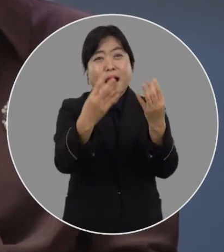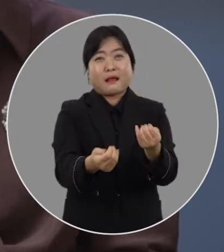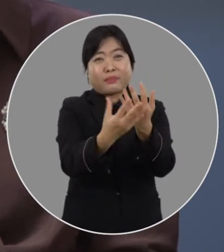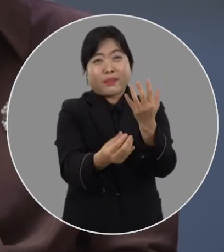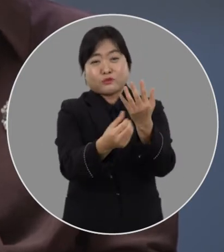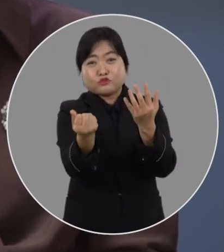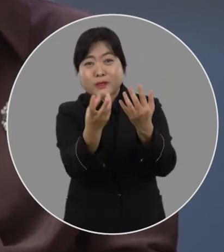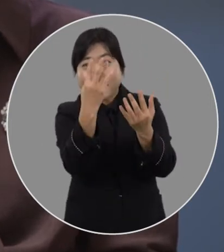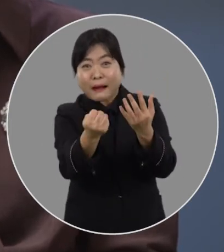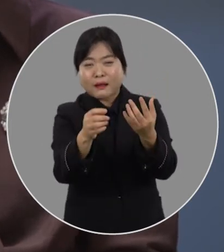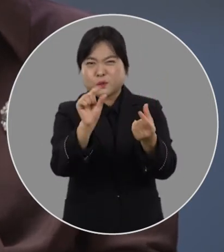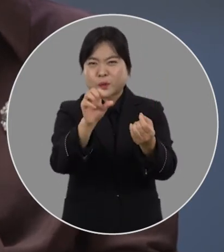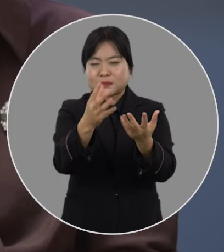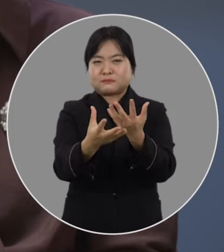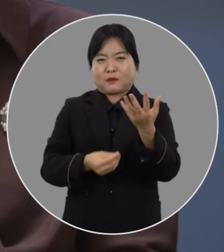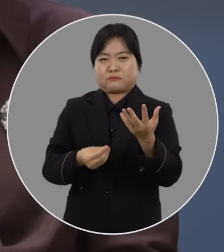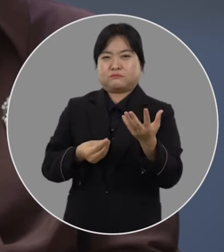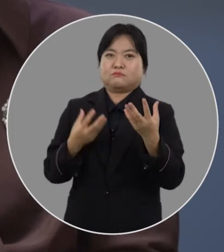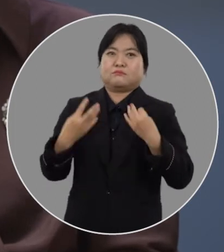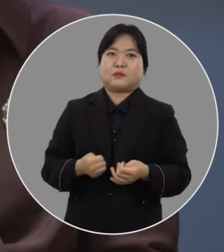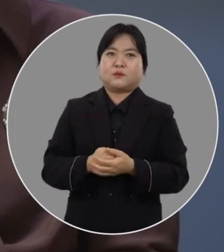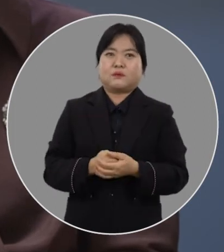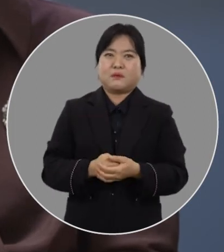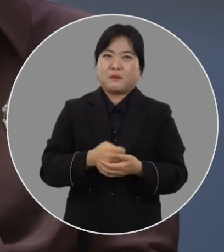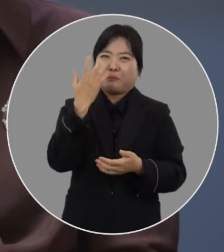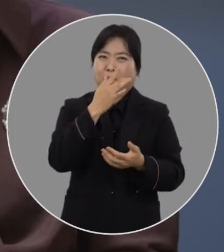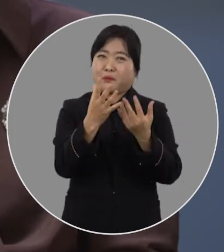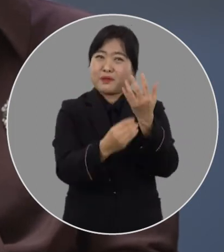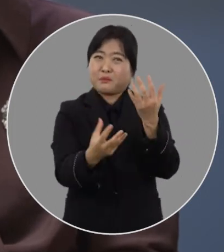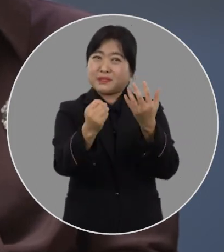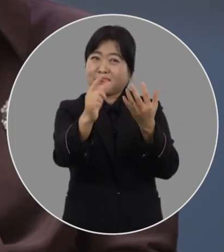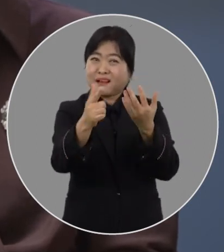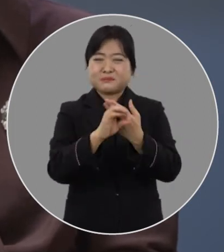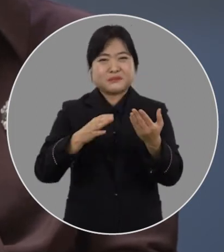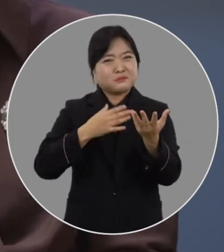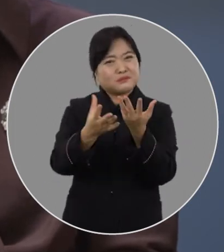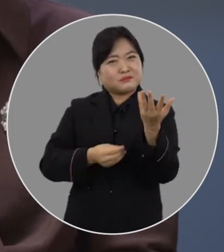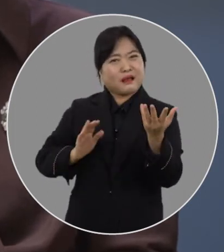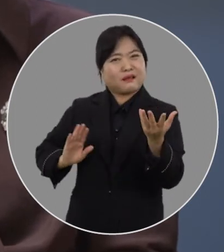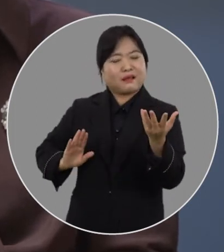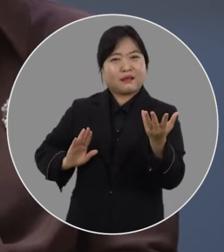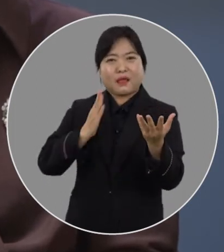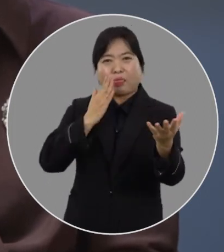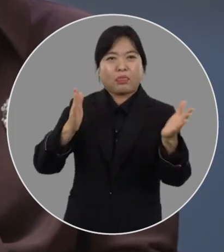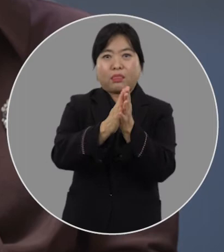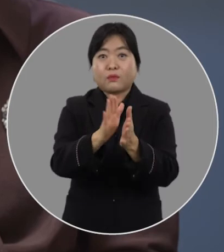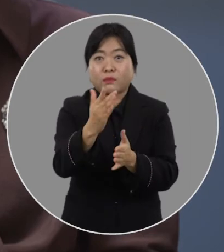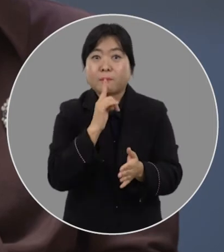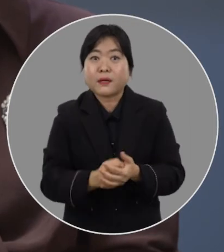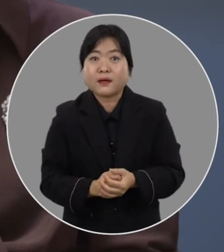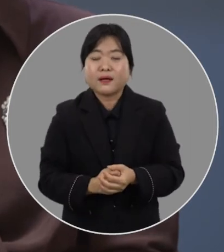노래들을 선택해서 내려받는 경향이 훨씬 컸고 별로 인기가 없는 노래는 거의 내려받지 않았습니다.